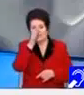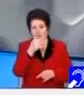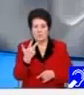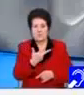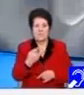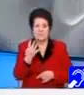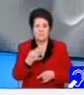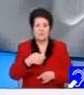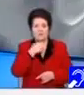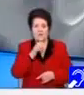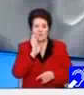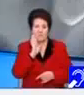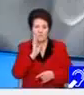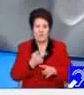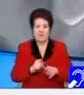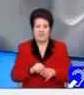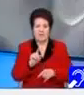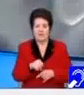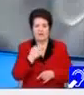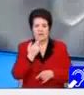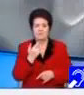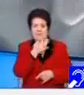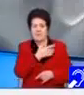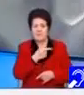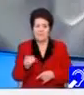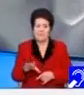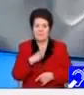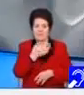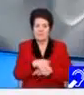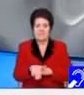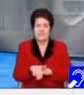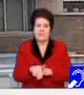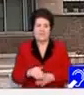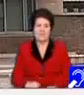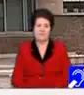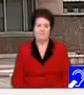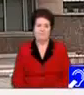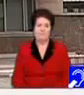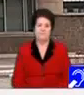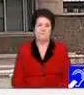de 34 de ani. Pacienta s-ar fi molipsit în timp ce era în străinătate.